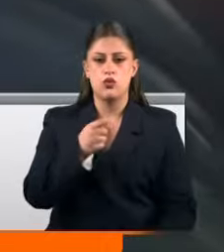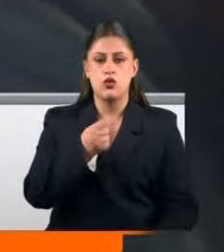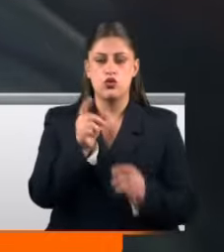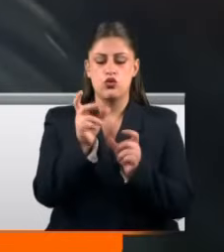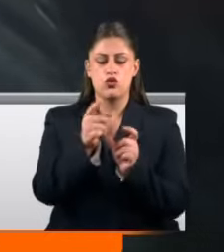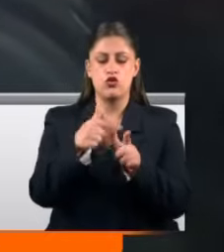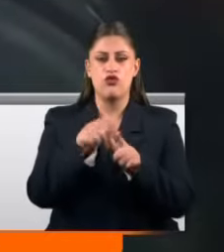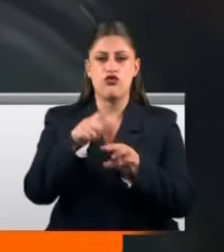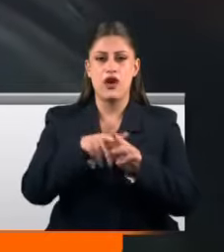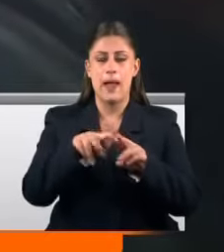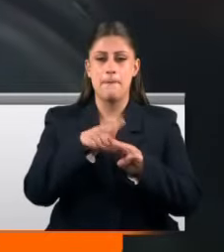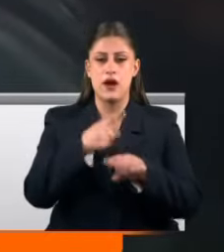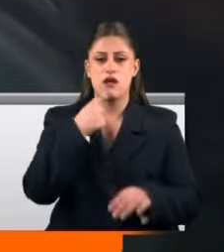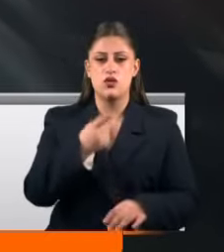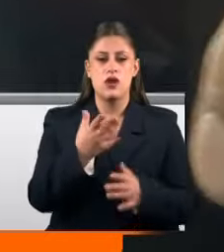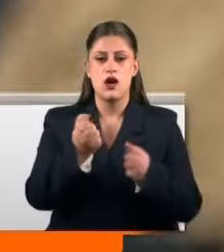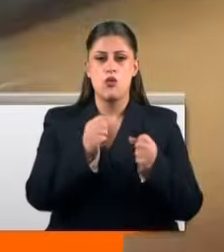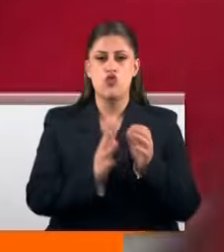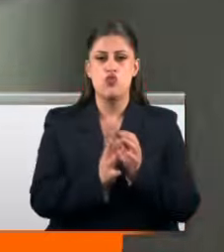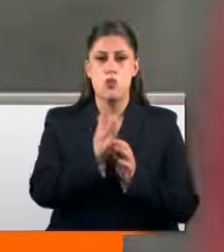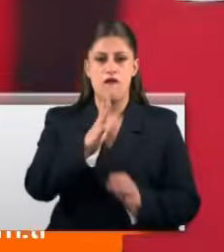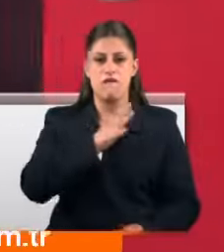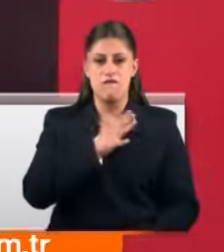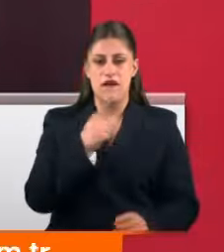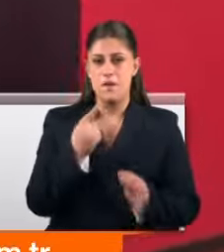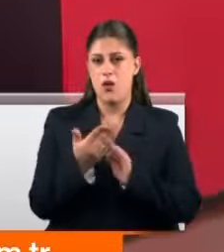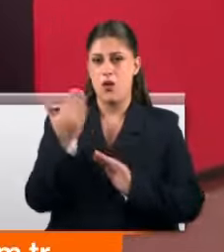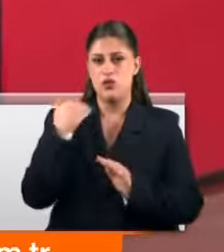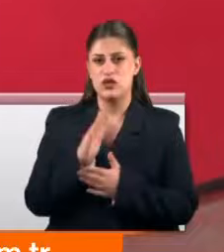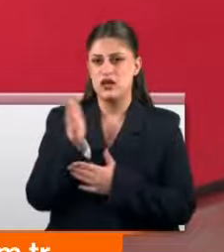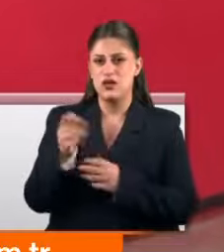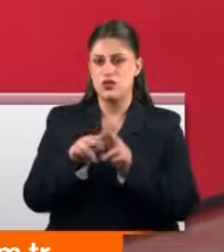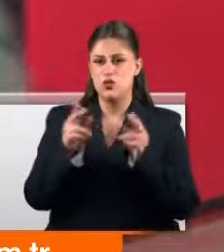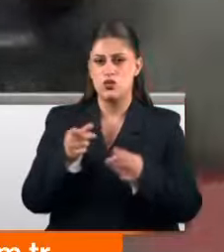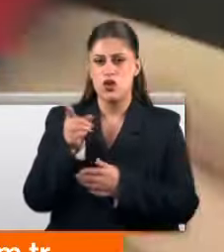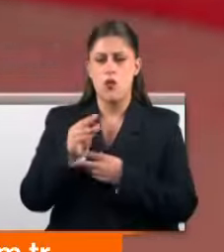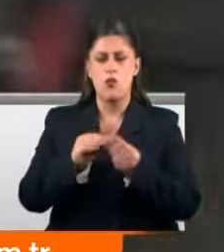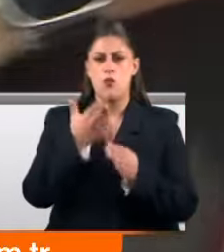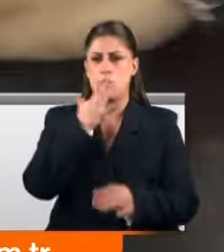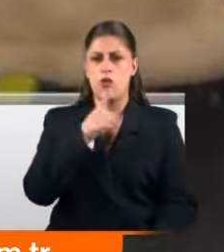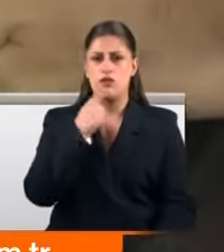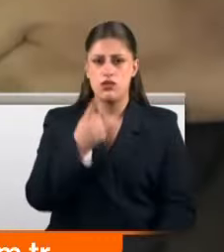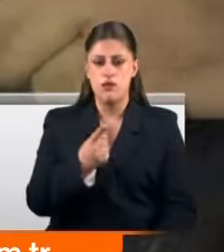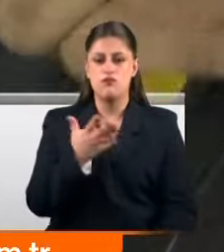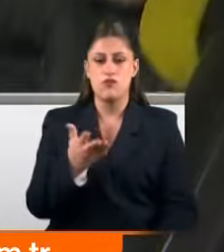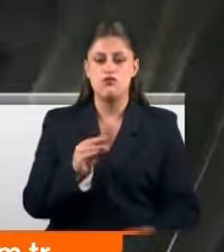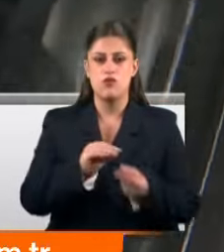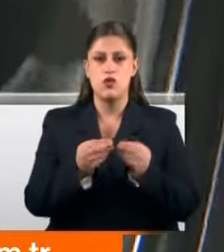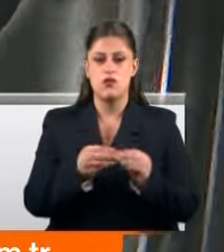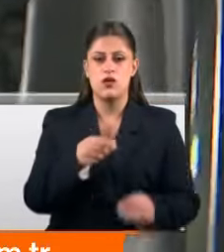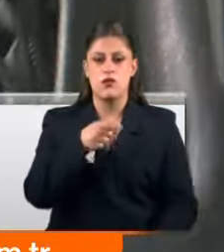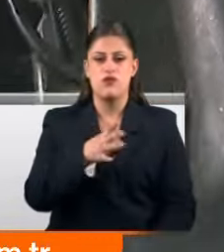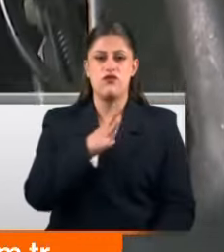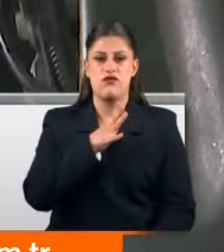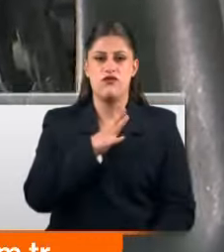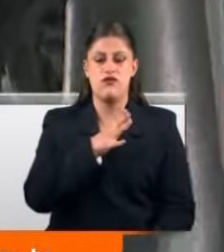deniyor. Yani araç duman atıyor. Oysa ki bir önceki ekspertiz hiç sorunu yok demişti. Oysa ki sorun işte bu kadar